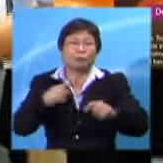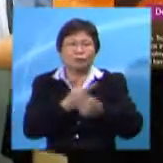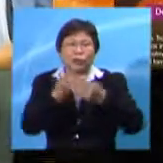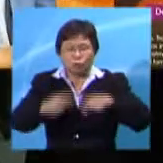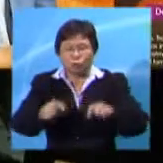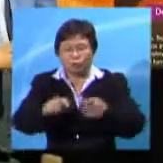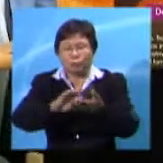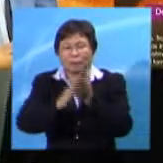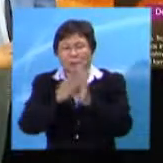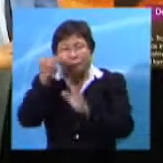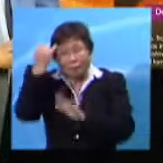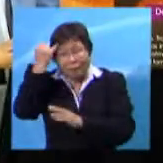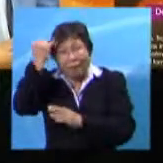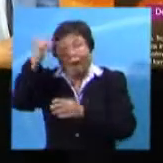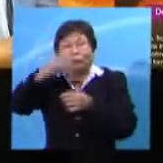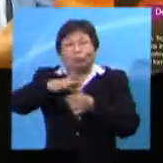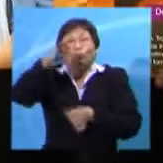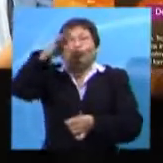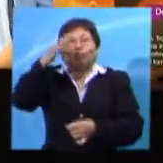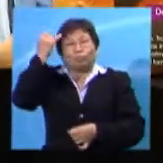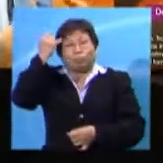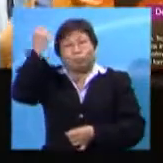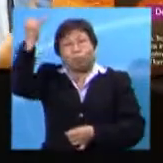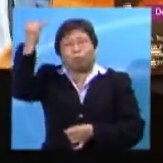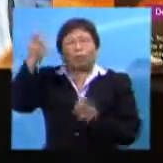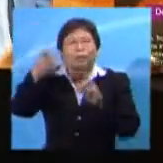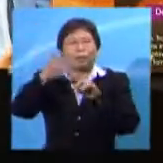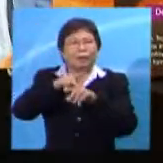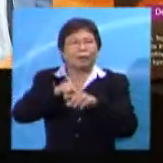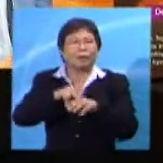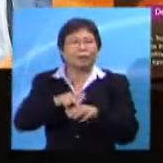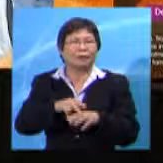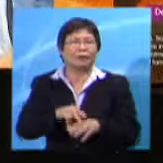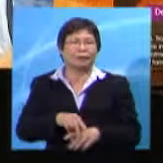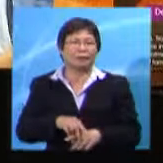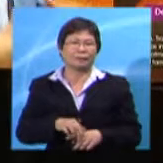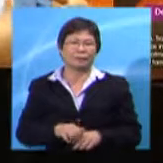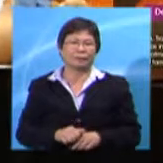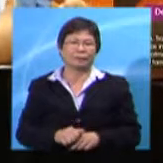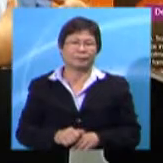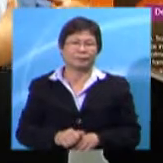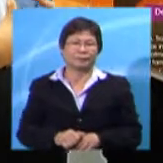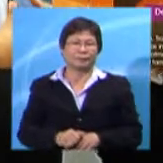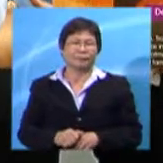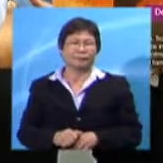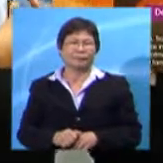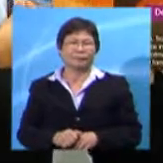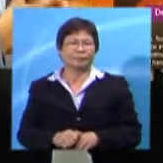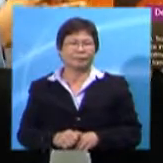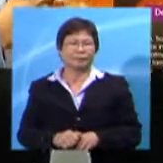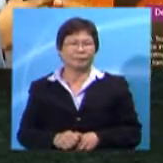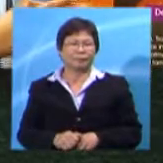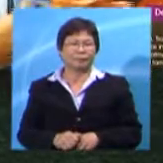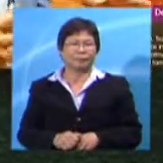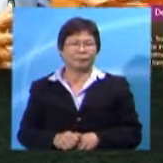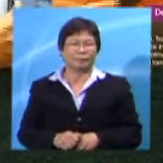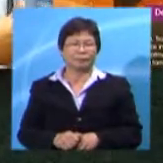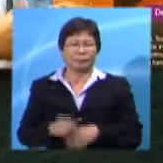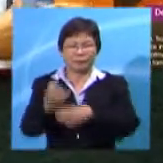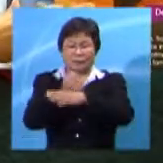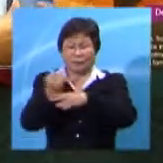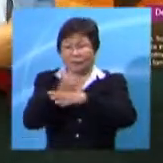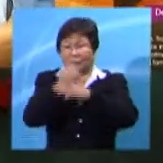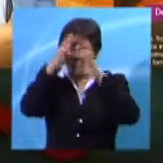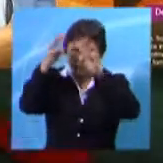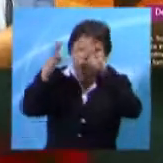menjadi inspirasi kepada pelajar Uniza khususnya dan juga dalam industri reka